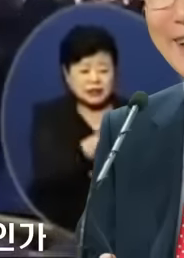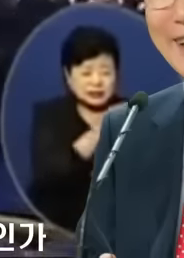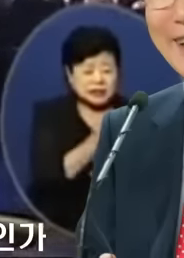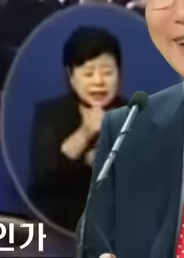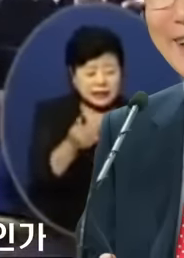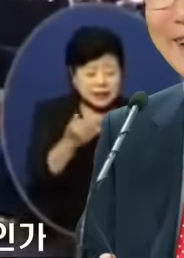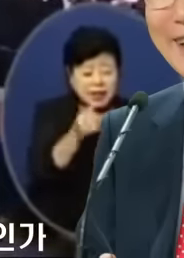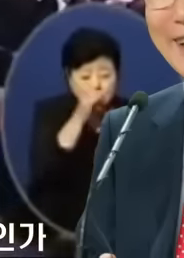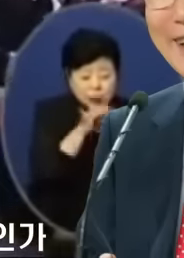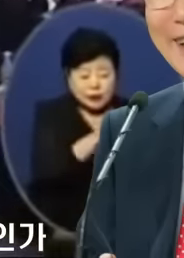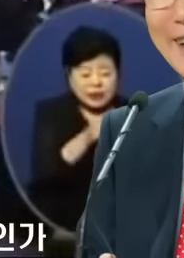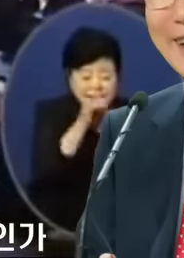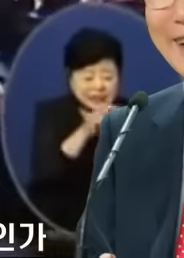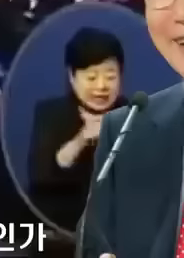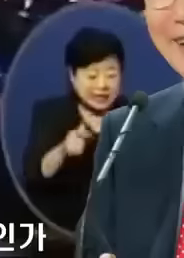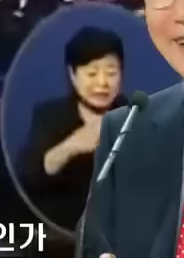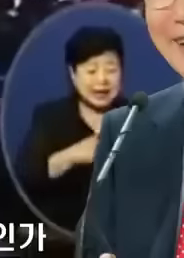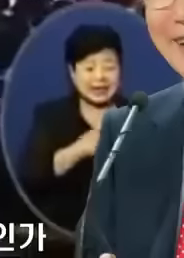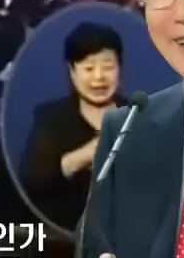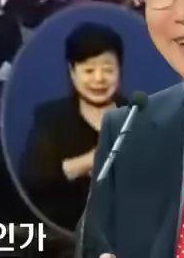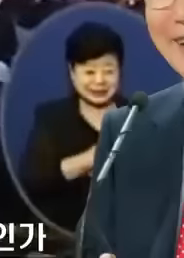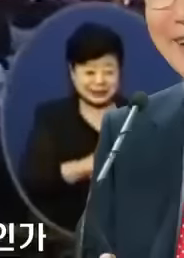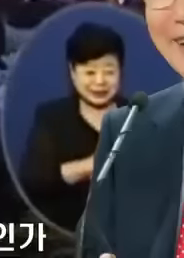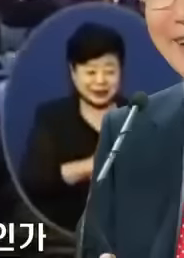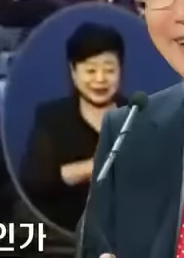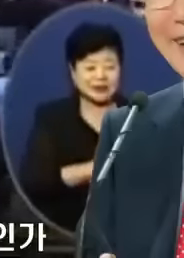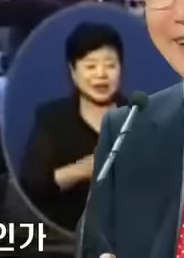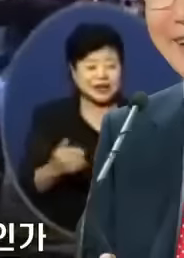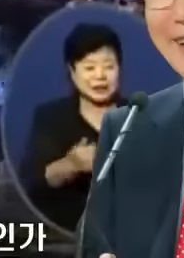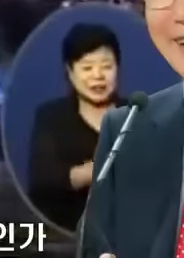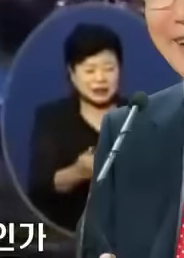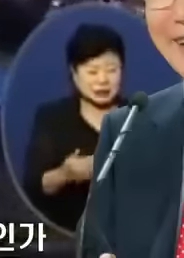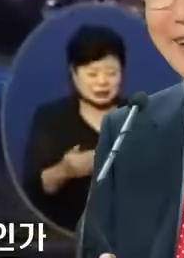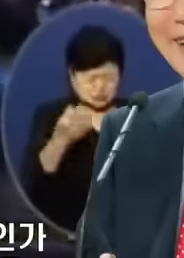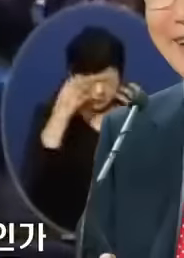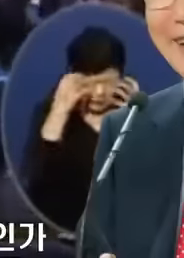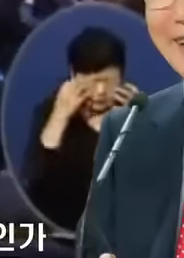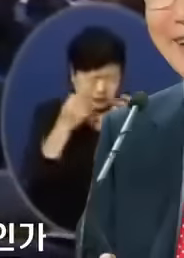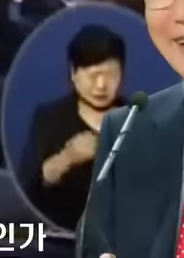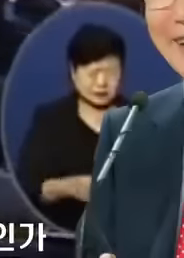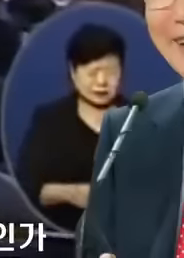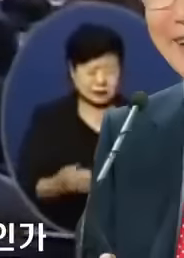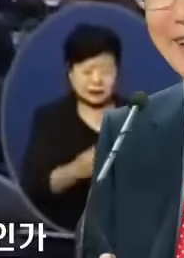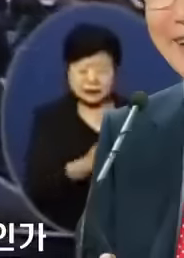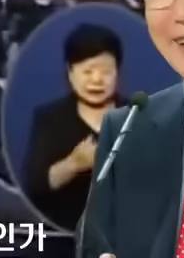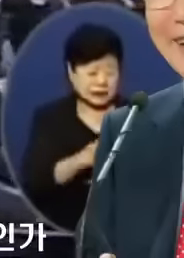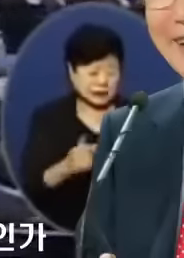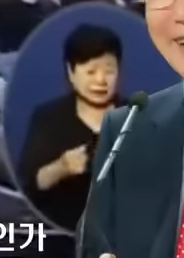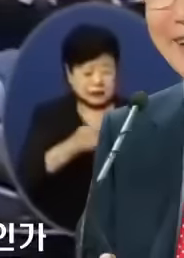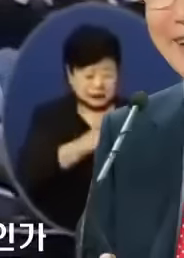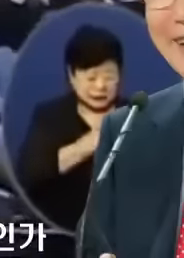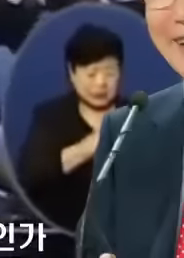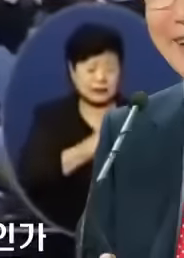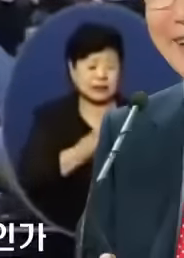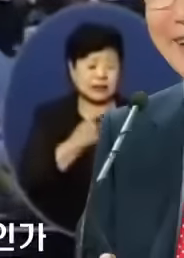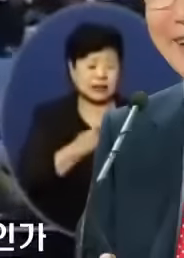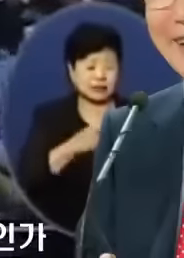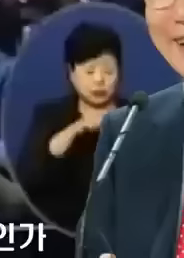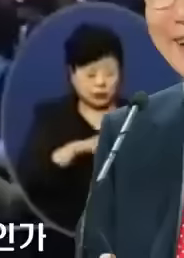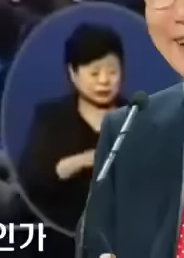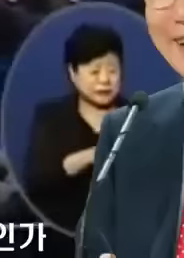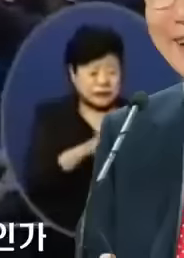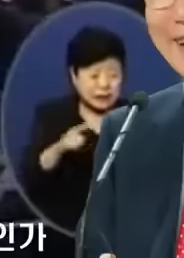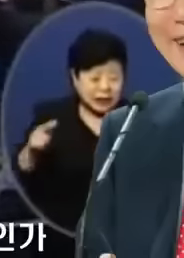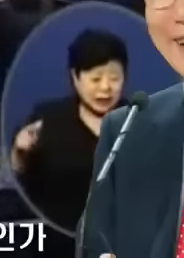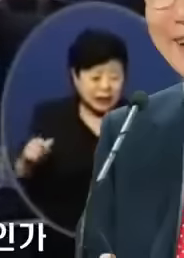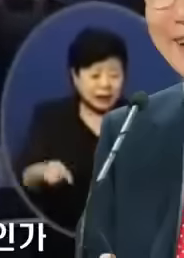능력은 하나님께 있고 우리에게 있지 아니함을 알게 하려 하심이라. 우리가 사병으로 우겨삼을 당하여도 쌓이지 아니하고 답답한 일을 당하여도 낙심하지